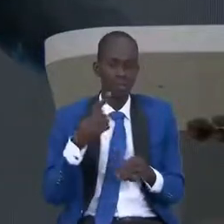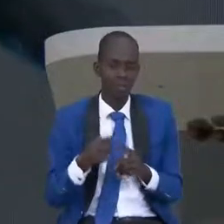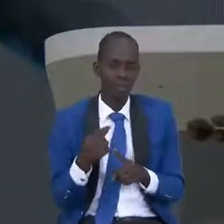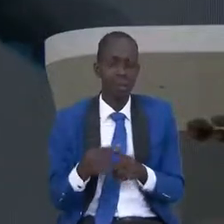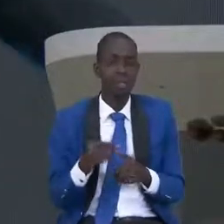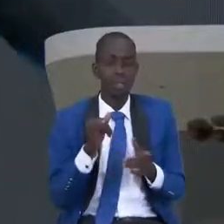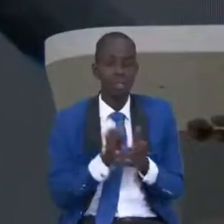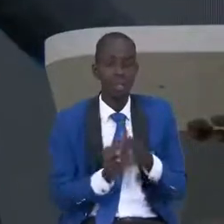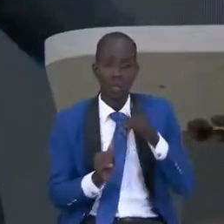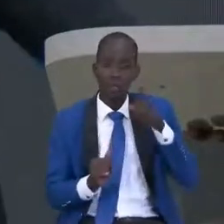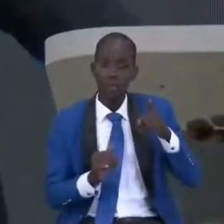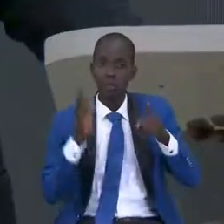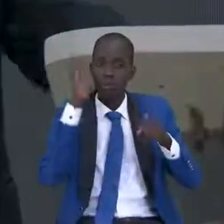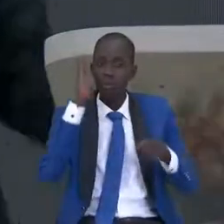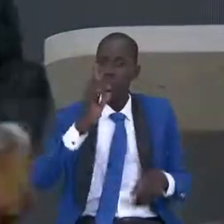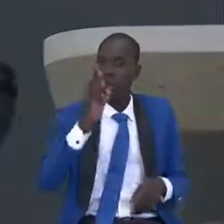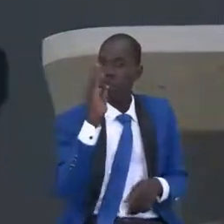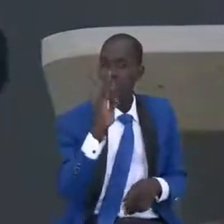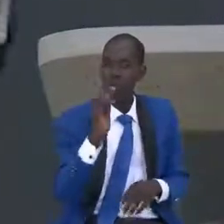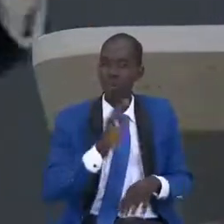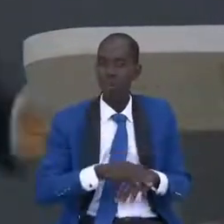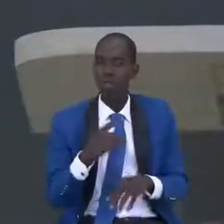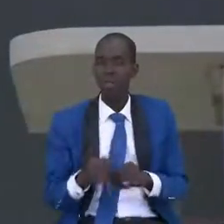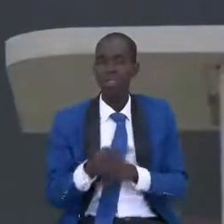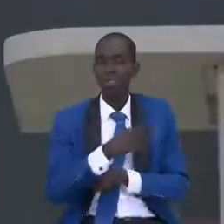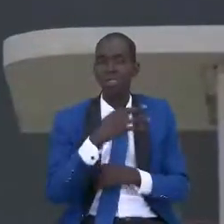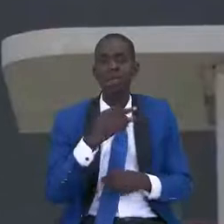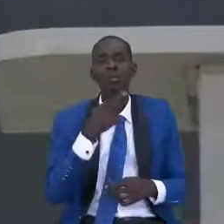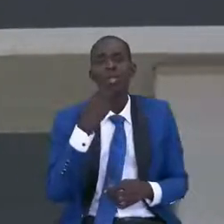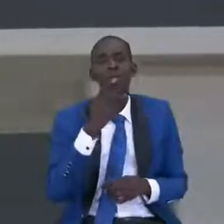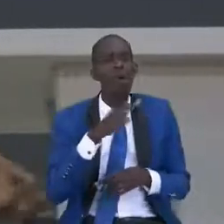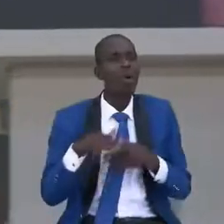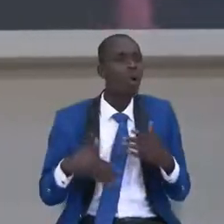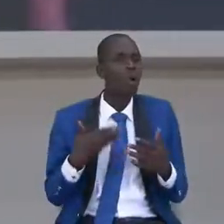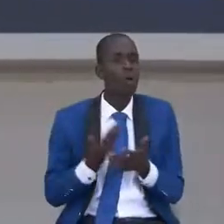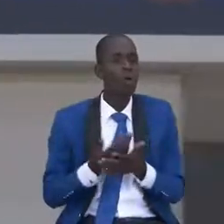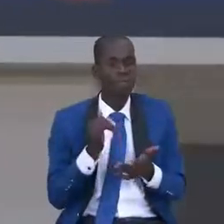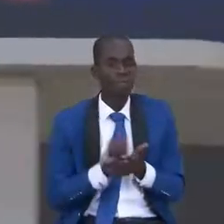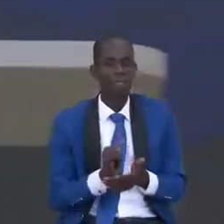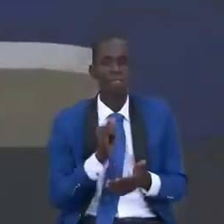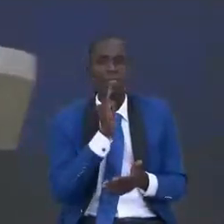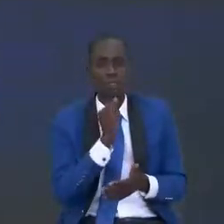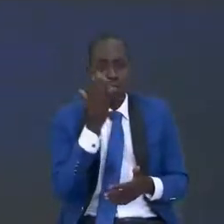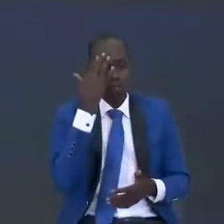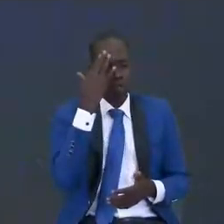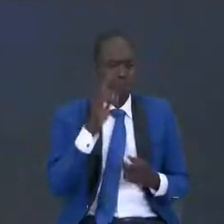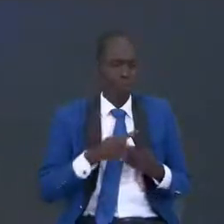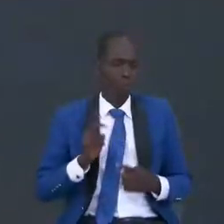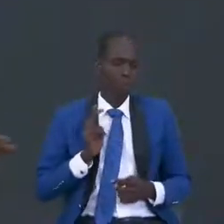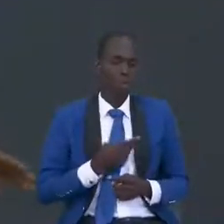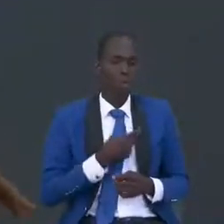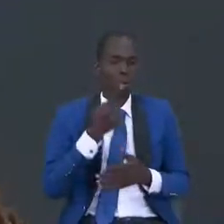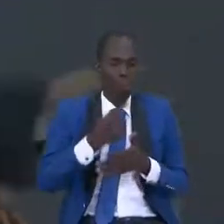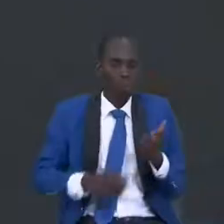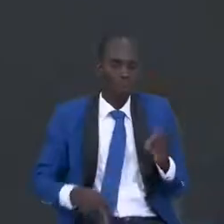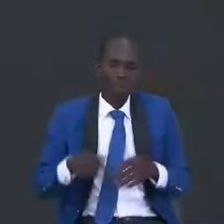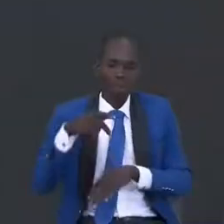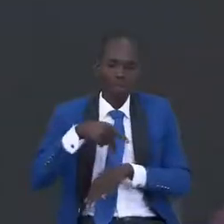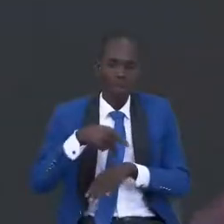tu prêcheras le jour de la Pentecôte. Toutes ces choses ce que Pierre, qu'est-ce que Pierre ferait?